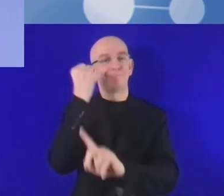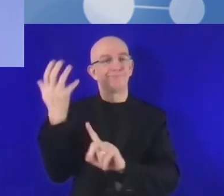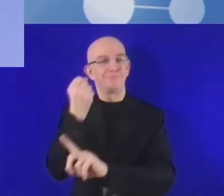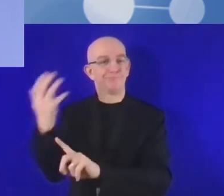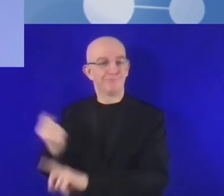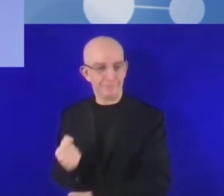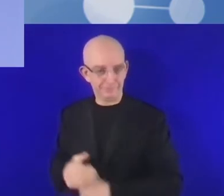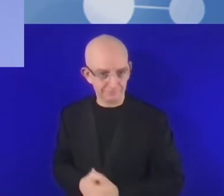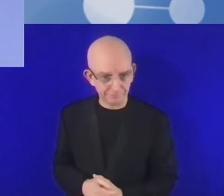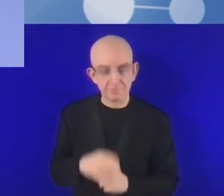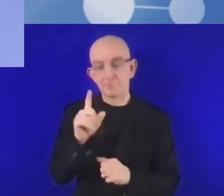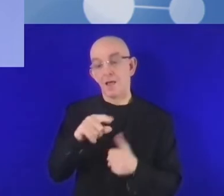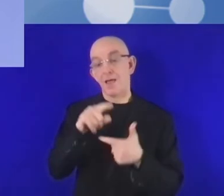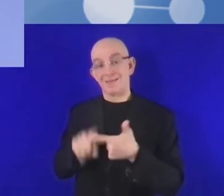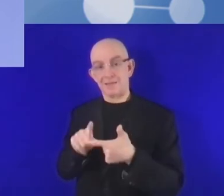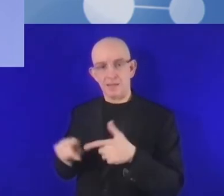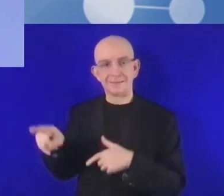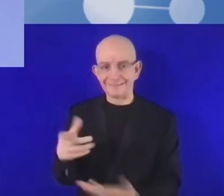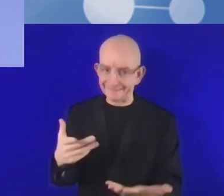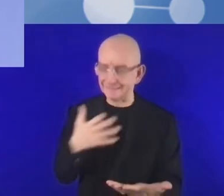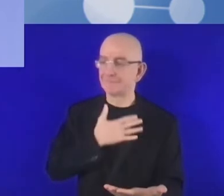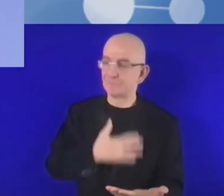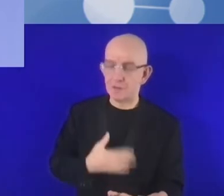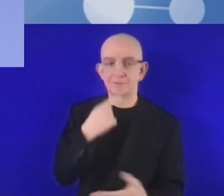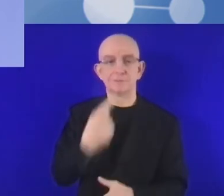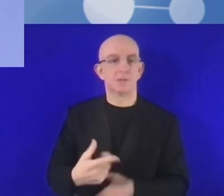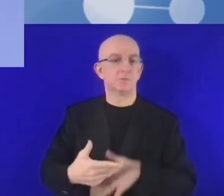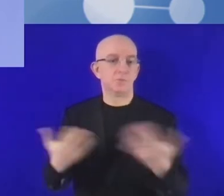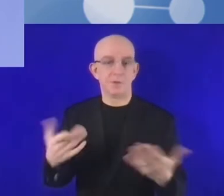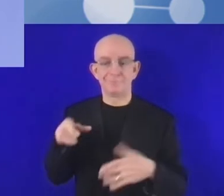的经济梦想。非常重要的一点是